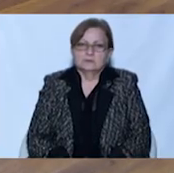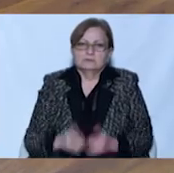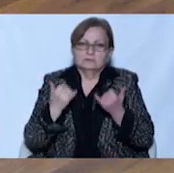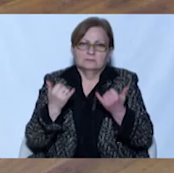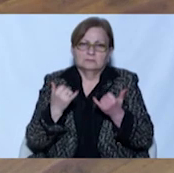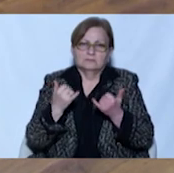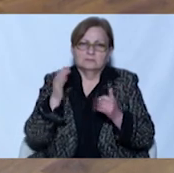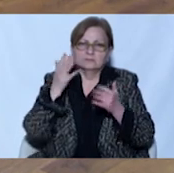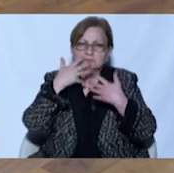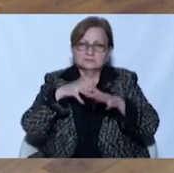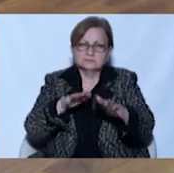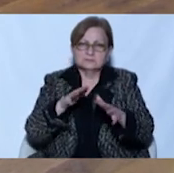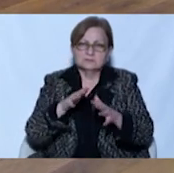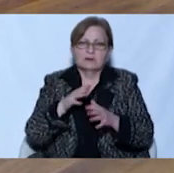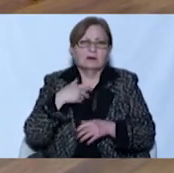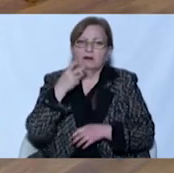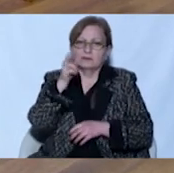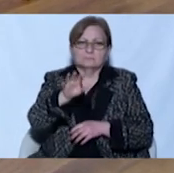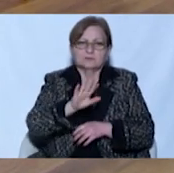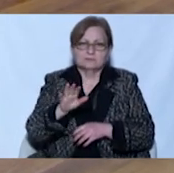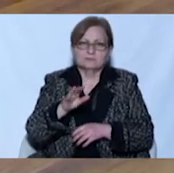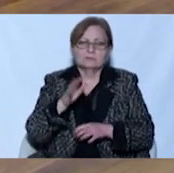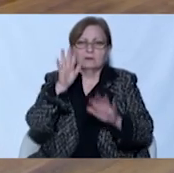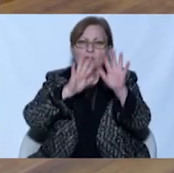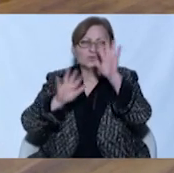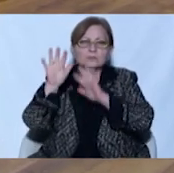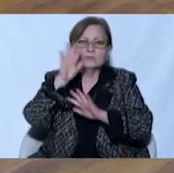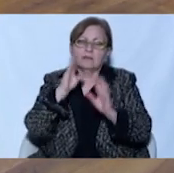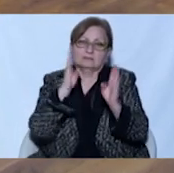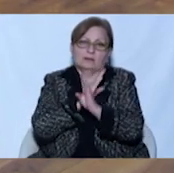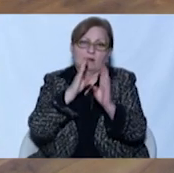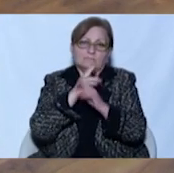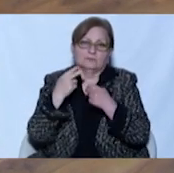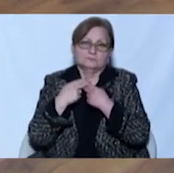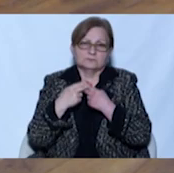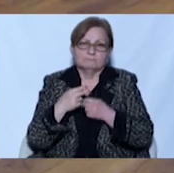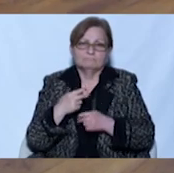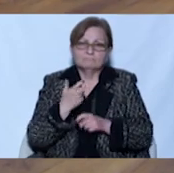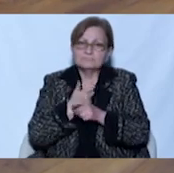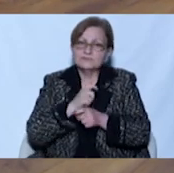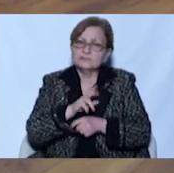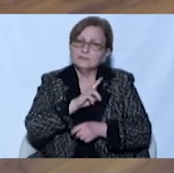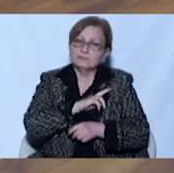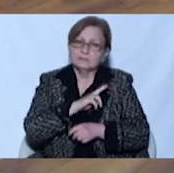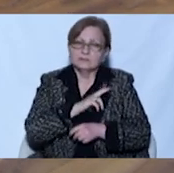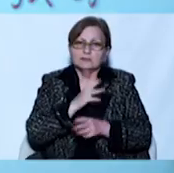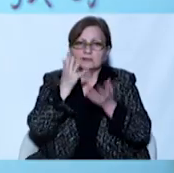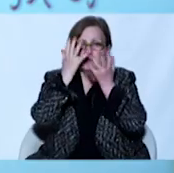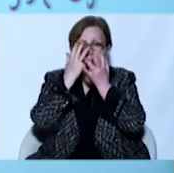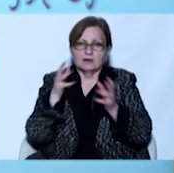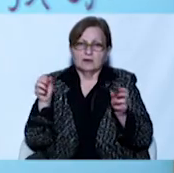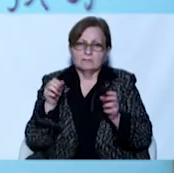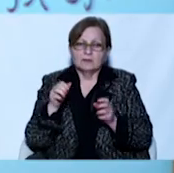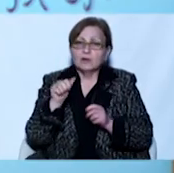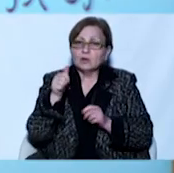დღეს ზღვაზე არ მივდივარ, ღრუბლიანი ამინდია. ძალიან მიყვარს ღამე.